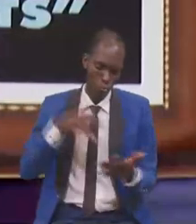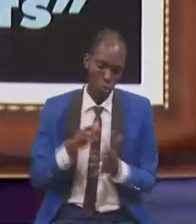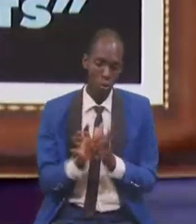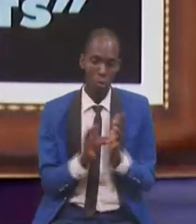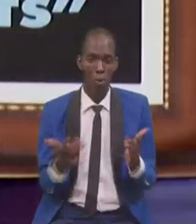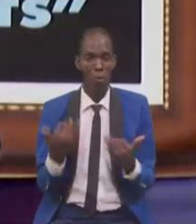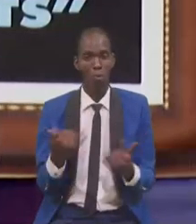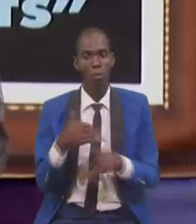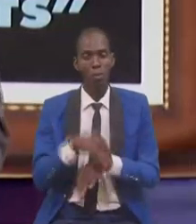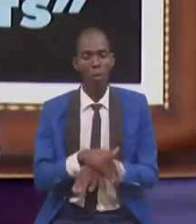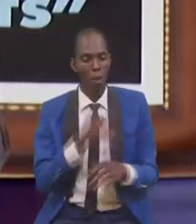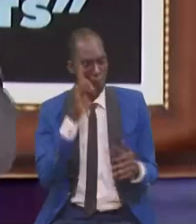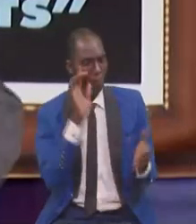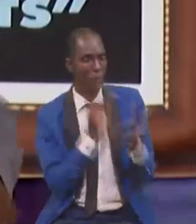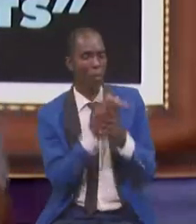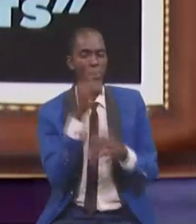allons examiner